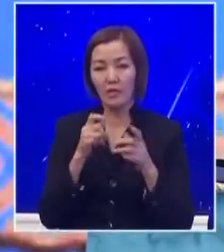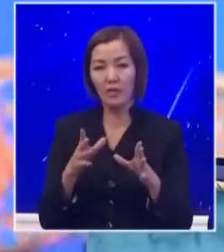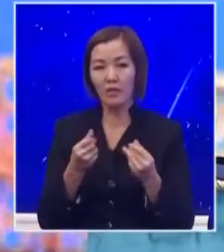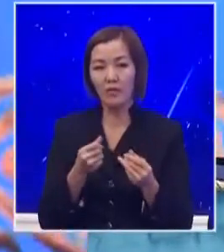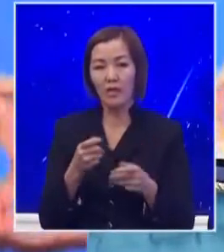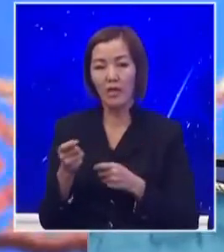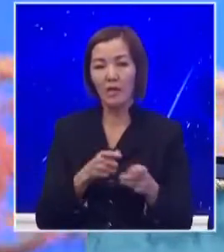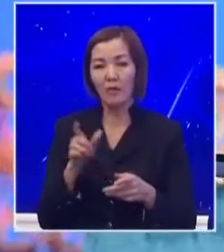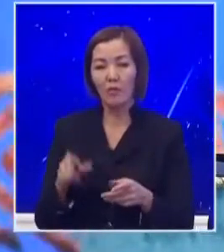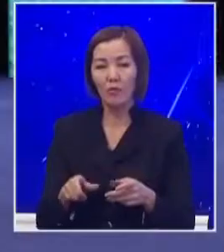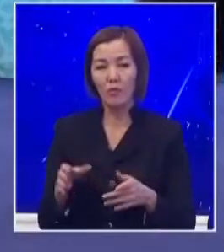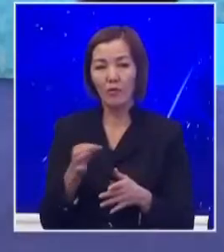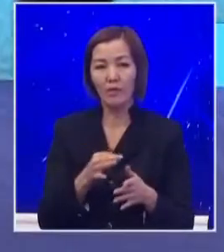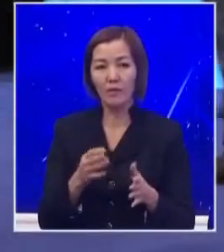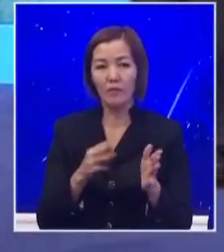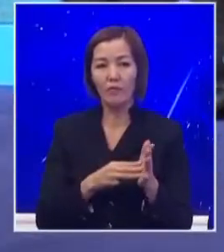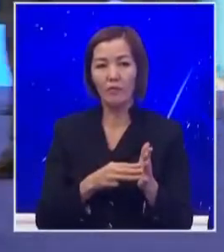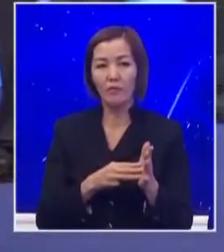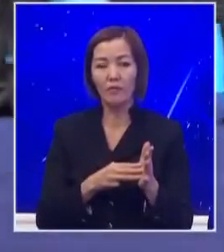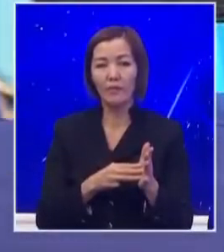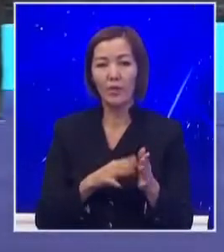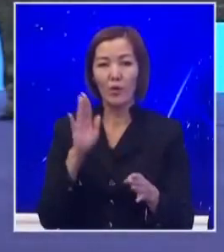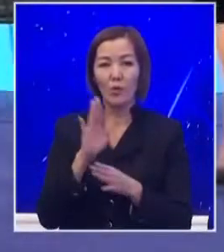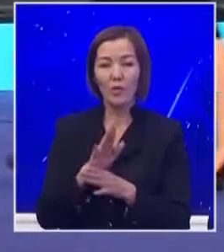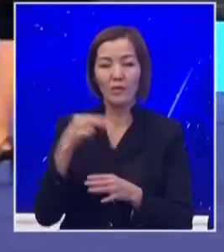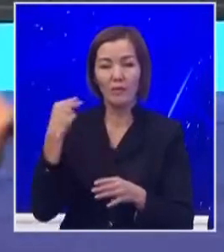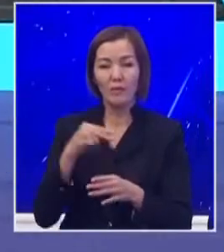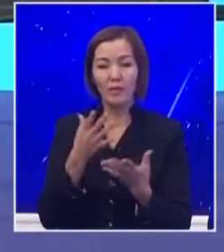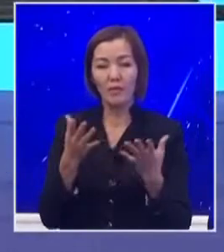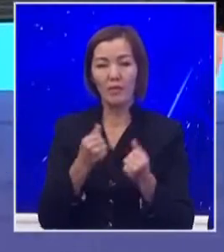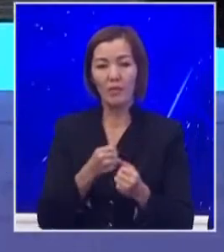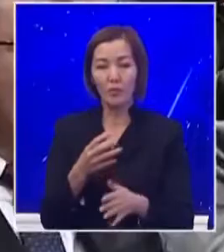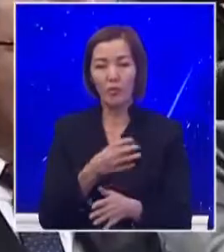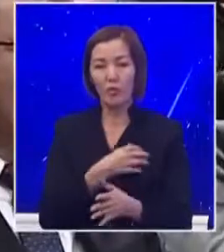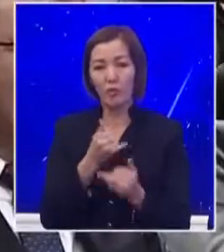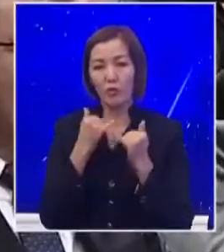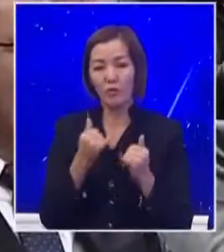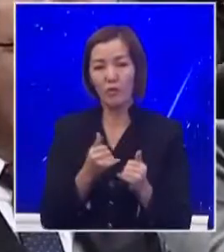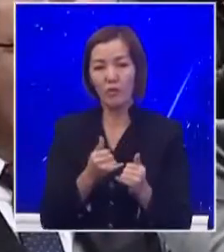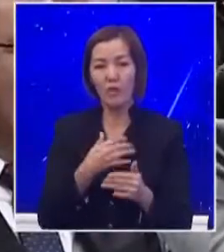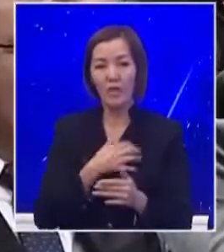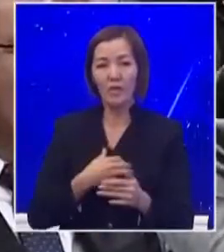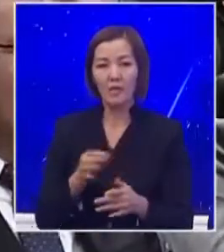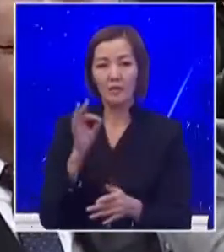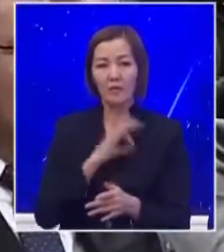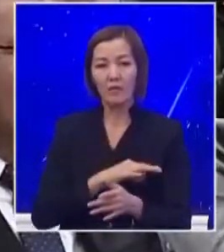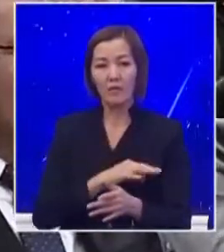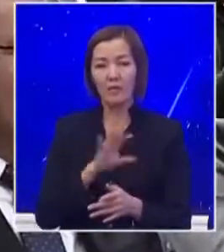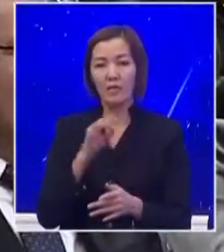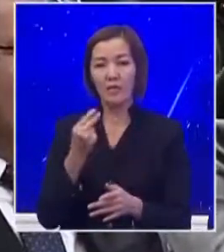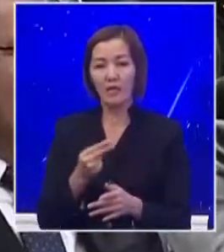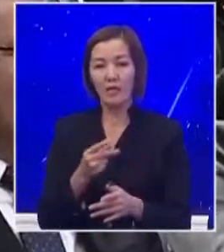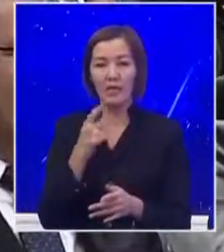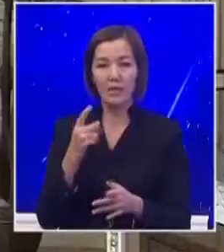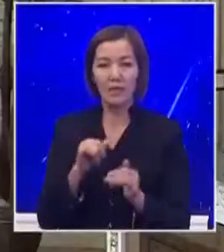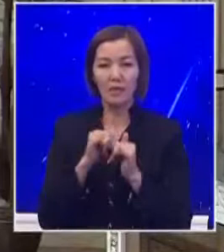рук акима области. 8 из них указом президента стали обладателями ордена Курмет за значимый вклад в социально-экономическое